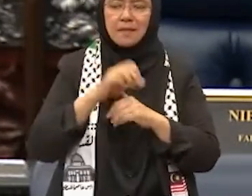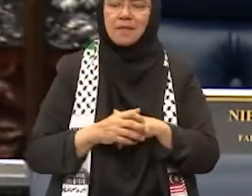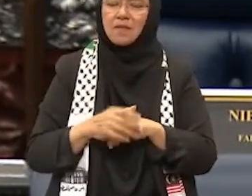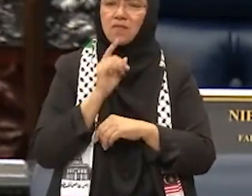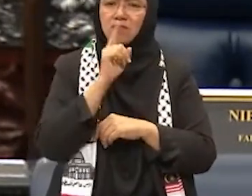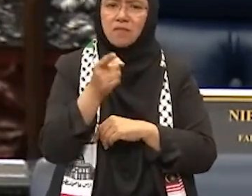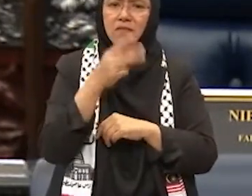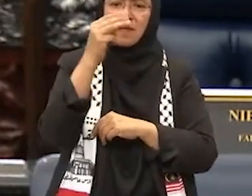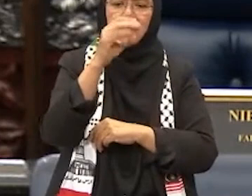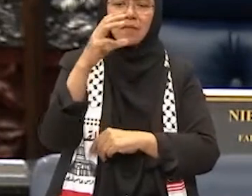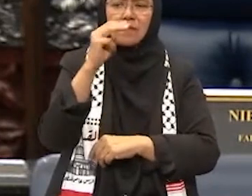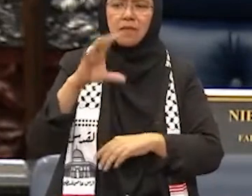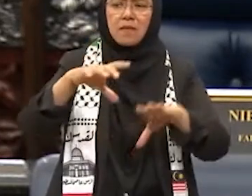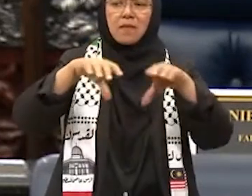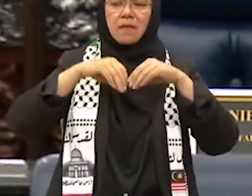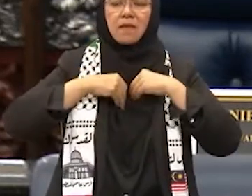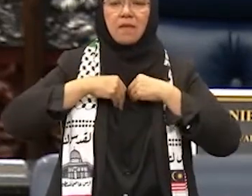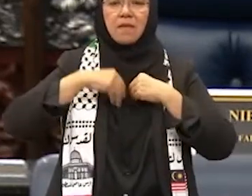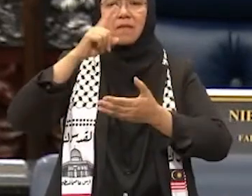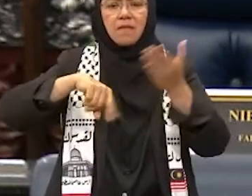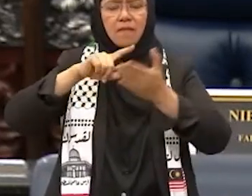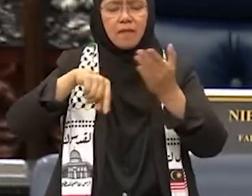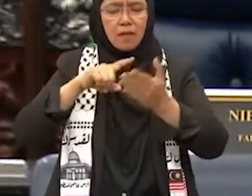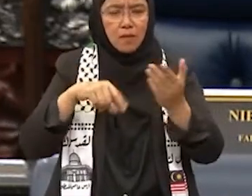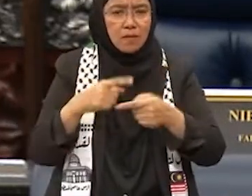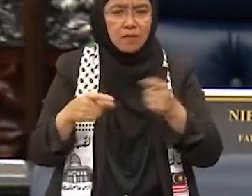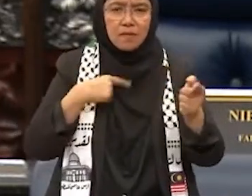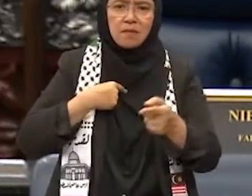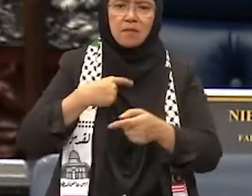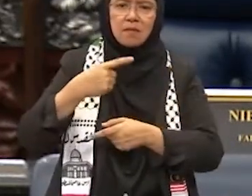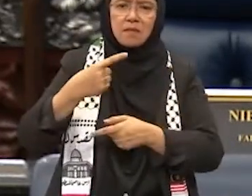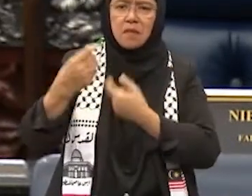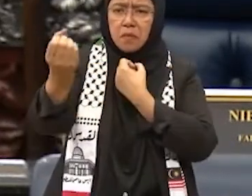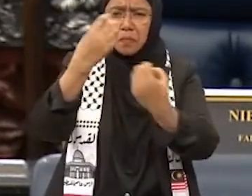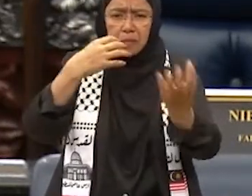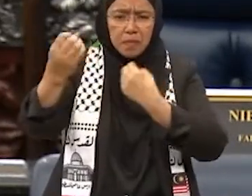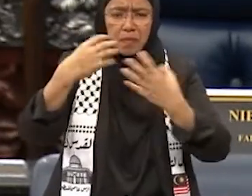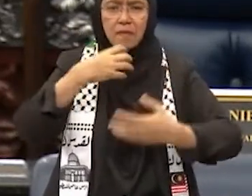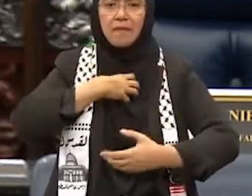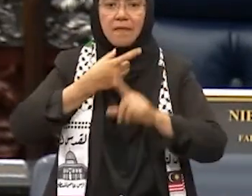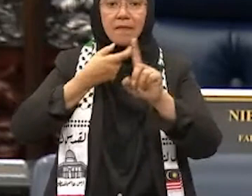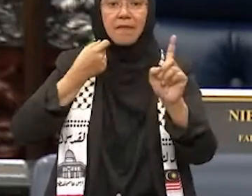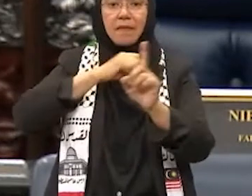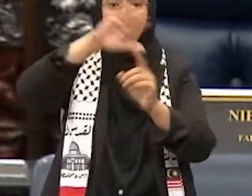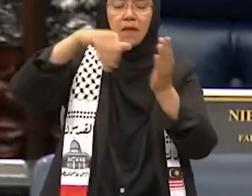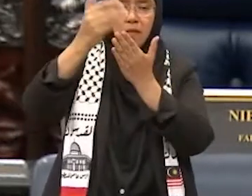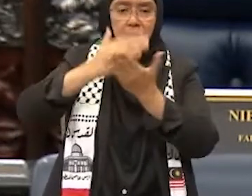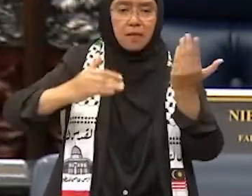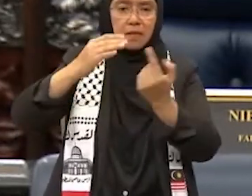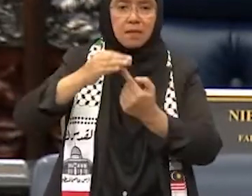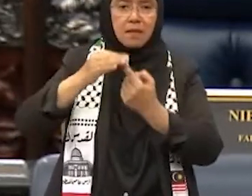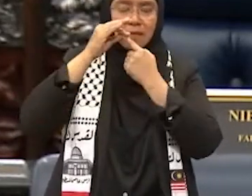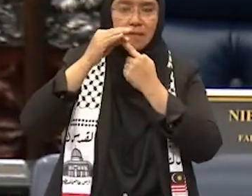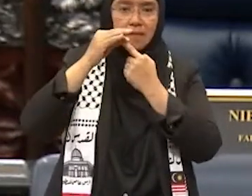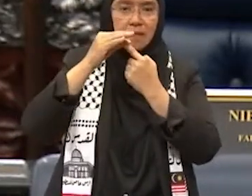tentang sebarang perkara dalam media sosial dia tidak hanya seperti jawapan saya tadi menyentuh tentang